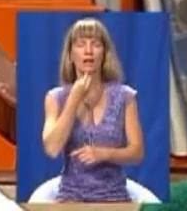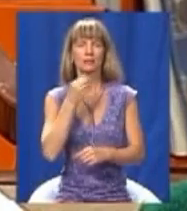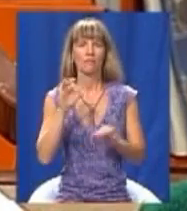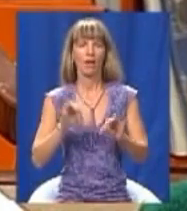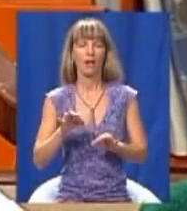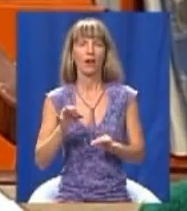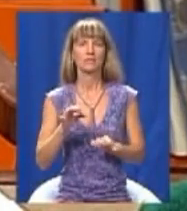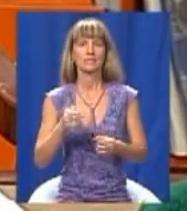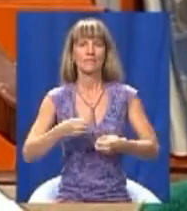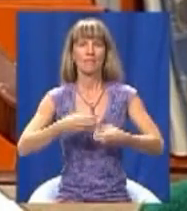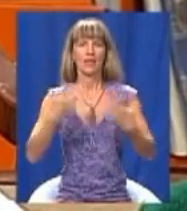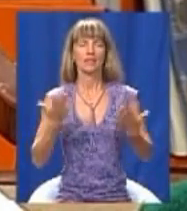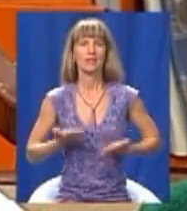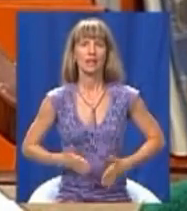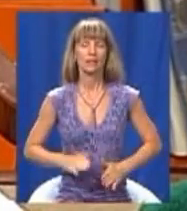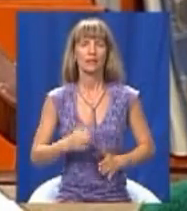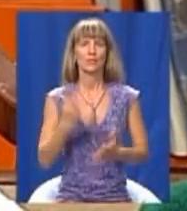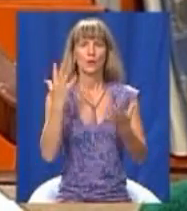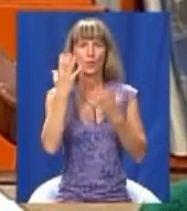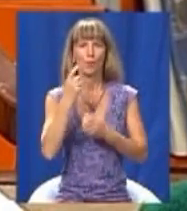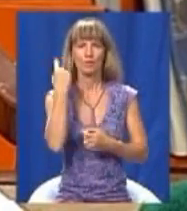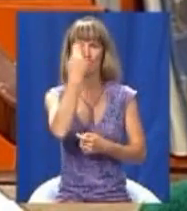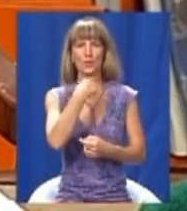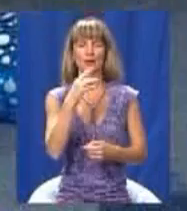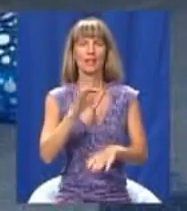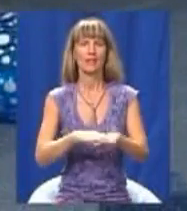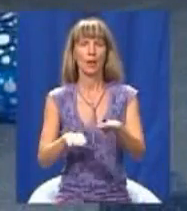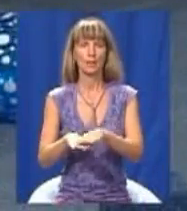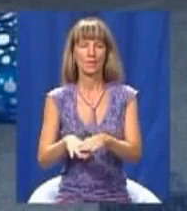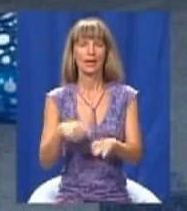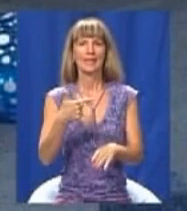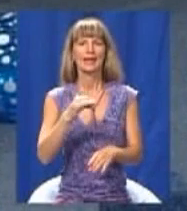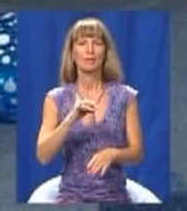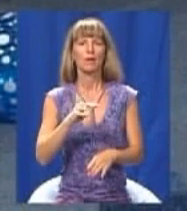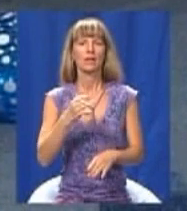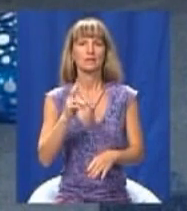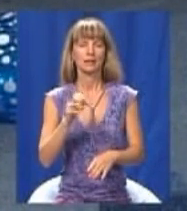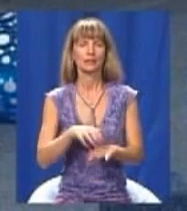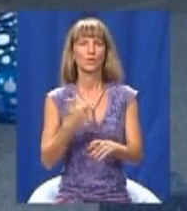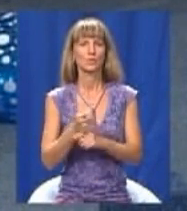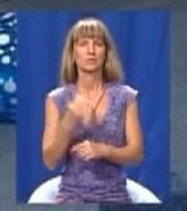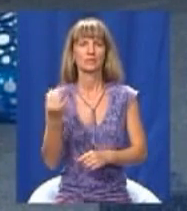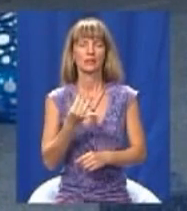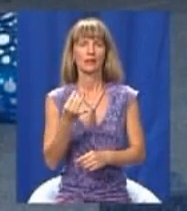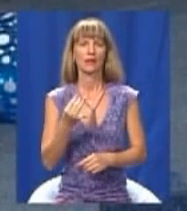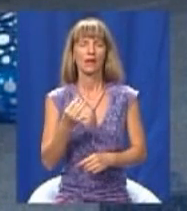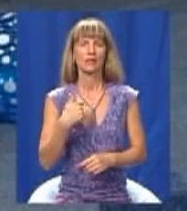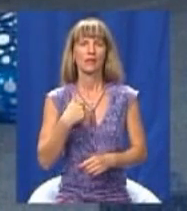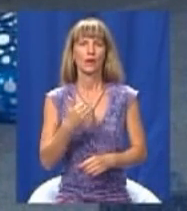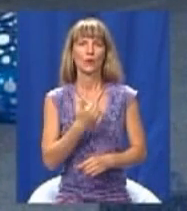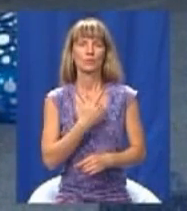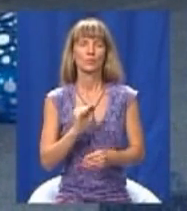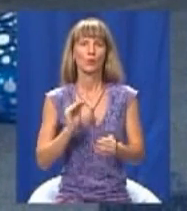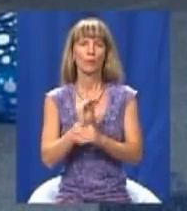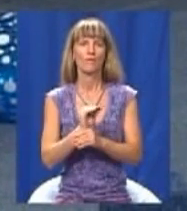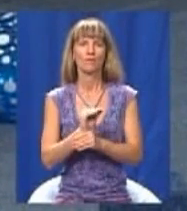светлое тело, с темной мордочкой и лапками. Так, гималайская кішка дійсно дуже цікава. А я хотіла би ще